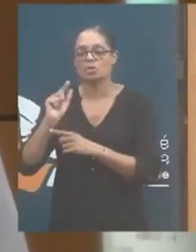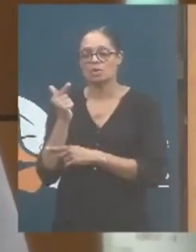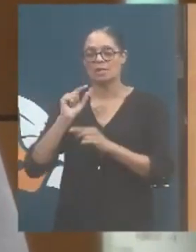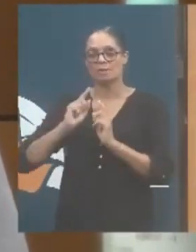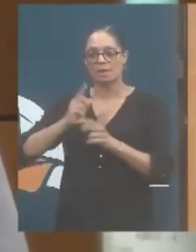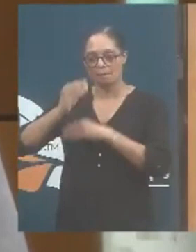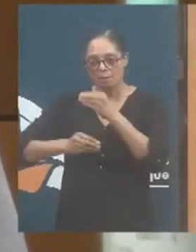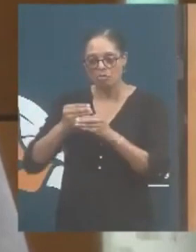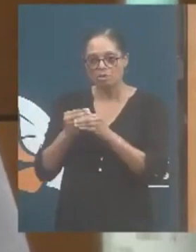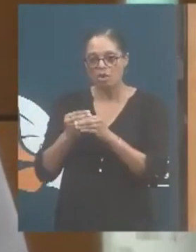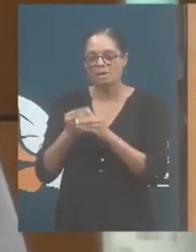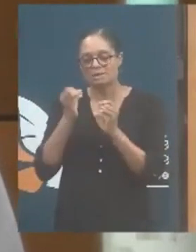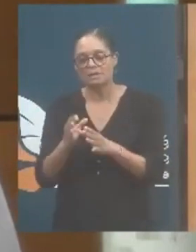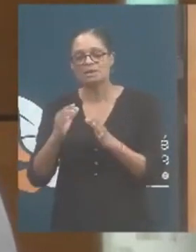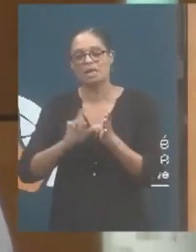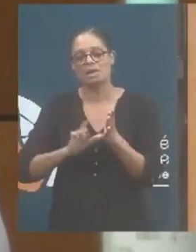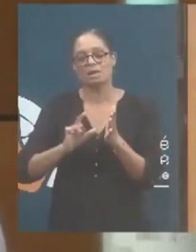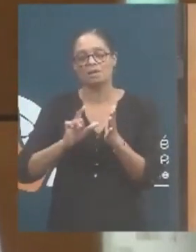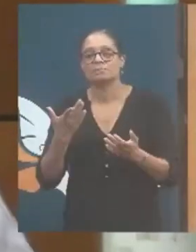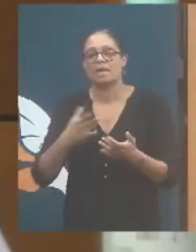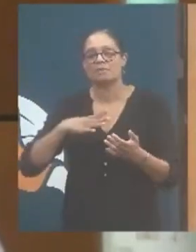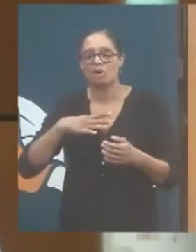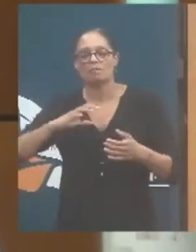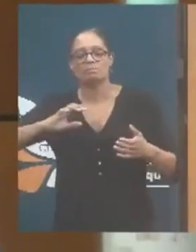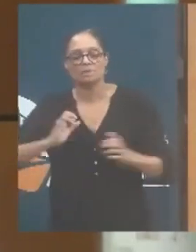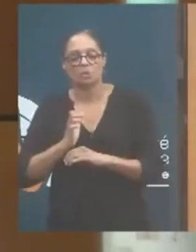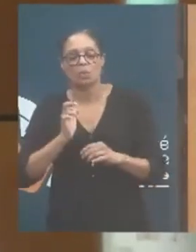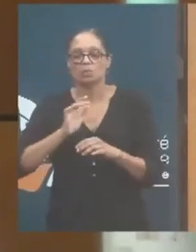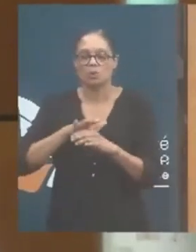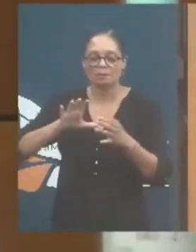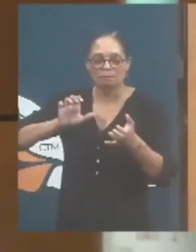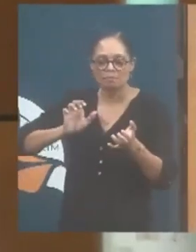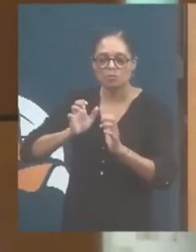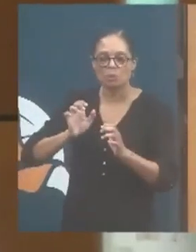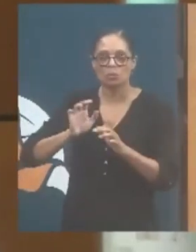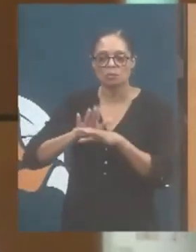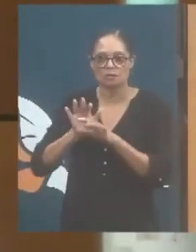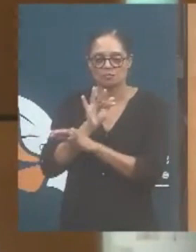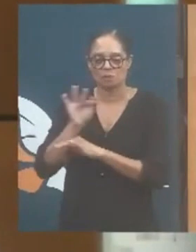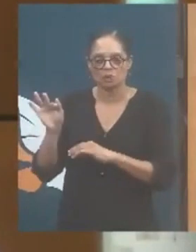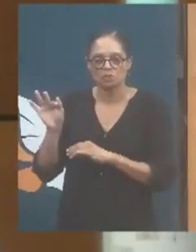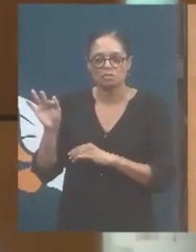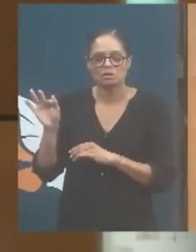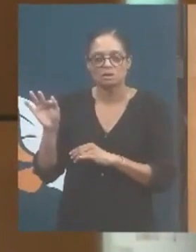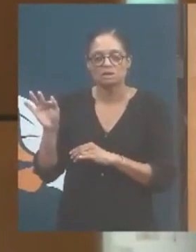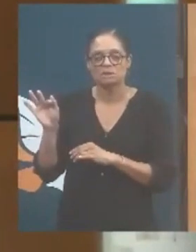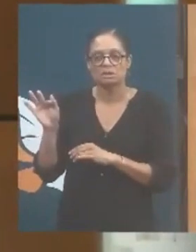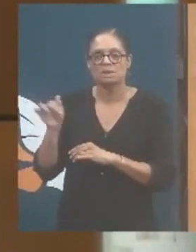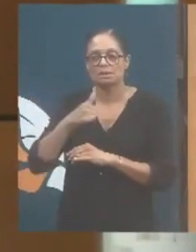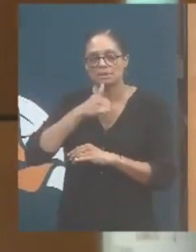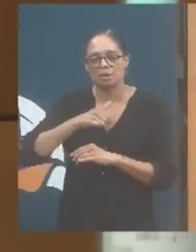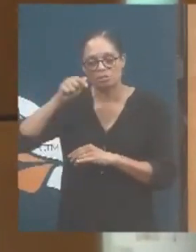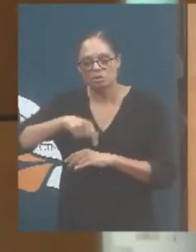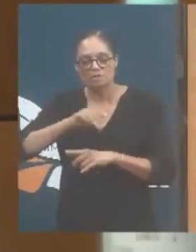mondiale. Un peu sous la pression de l'ONU, sous la France, il a conduit à organiser